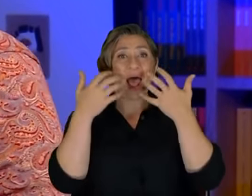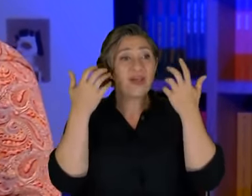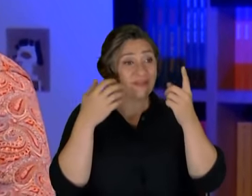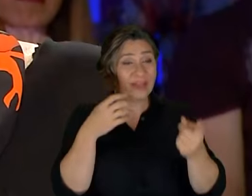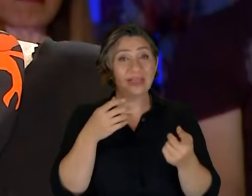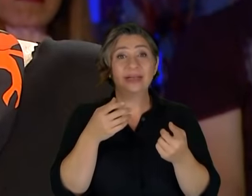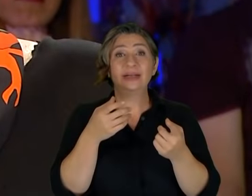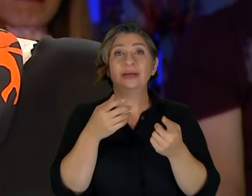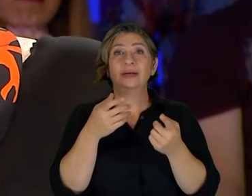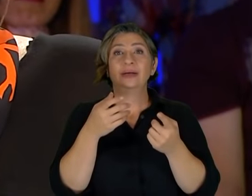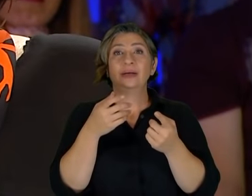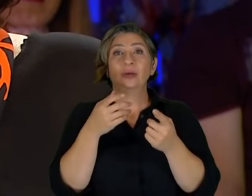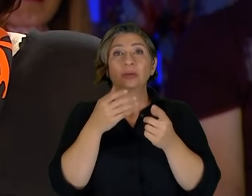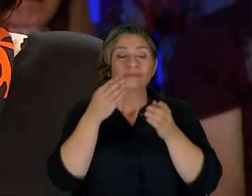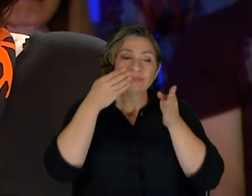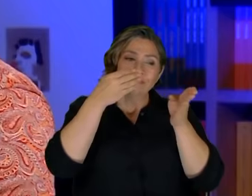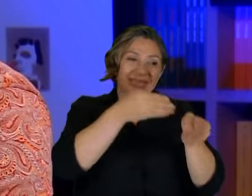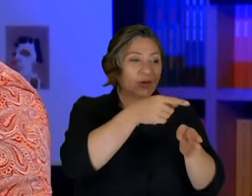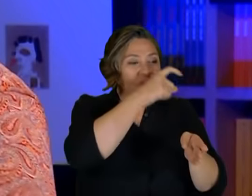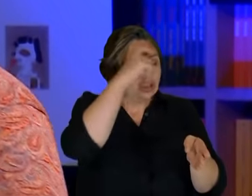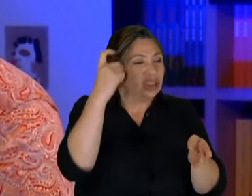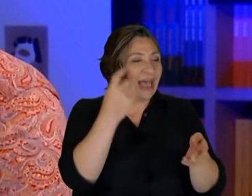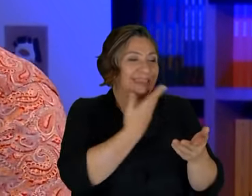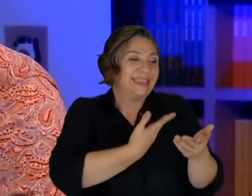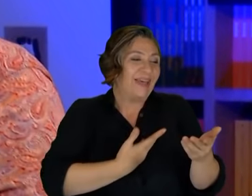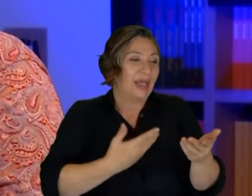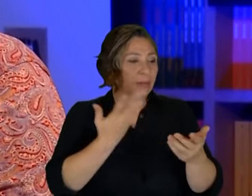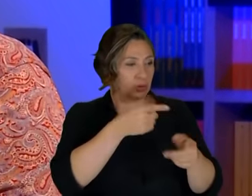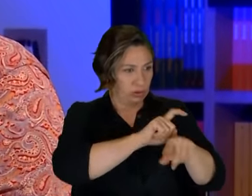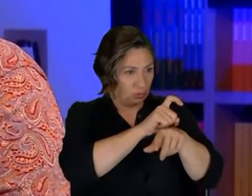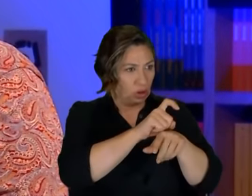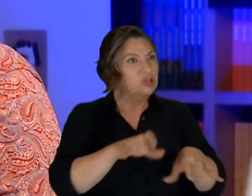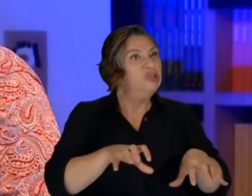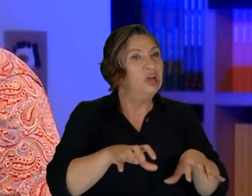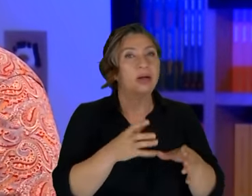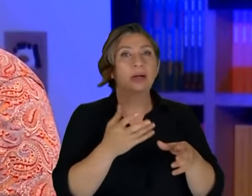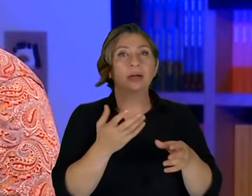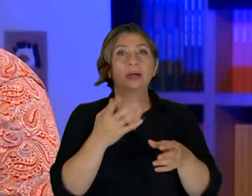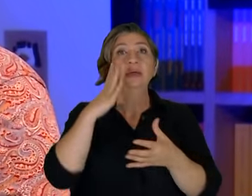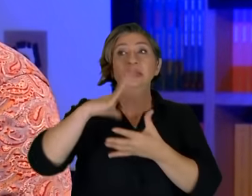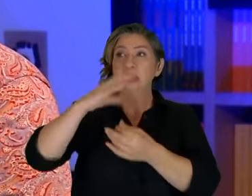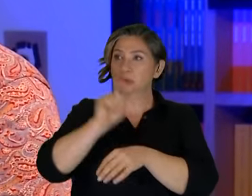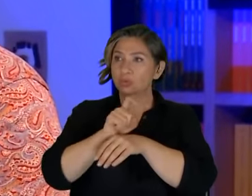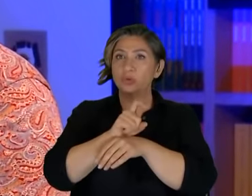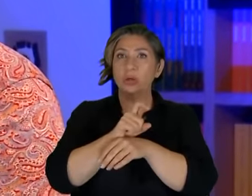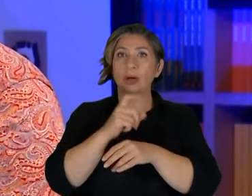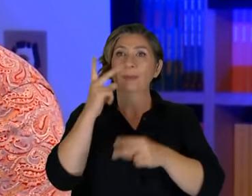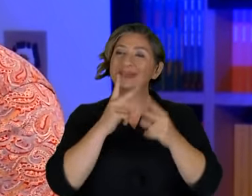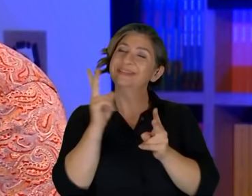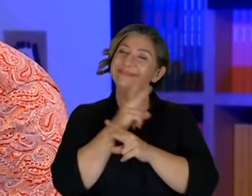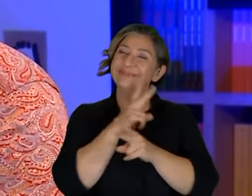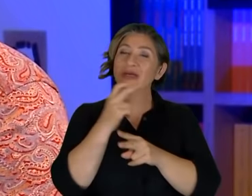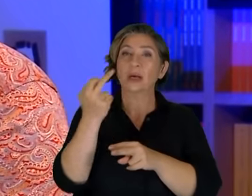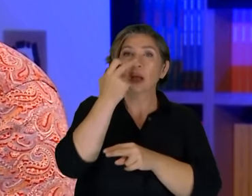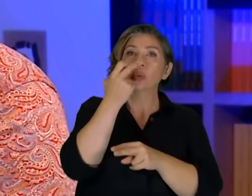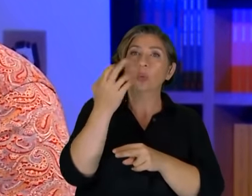ve şeye işte hayvana doğru, samimiyete doğru. Yani mesela hayvan kızıyorsa kırılıyor. Şimdi insan kızıyorsa bazen gülüyor mesela.